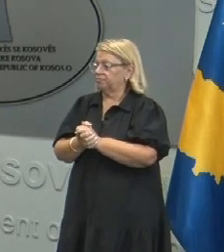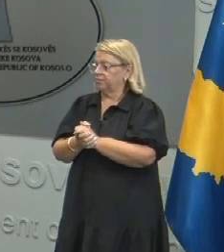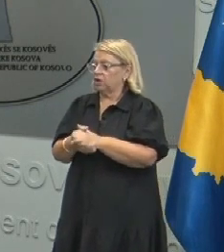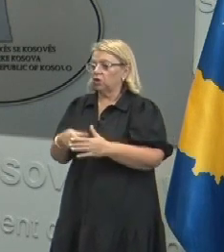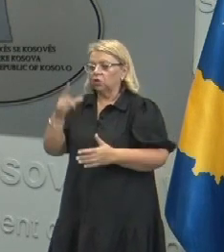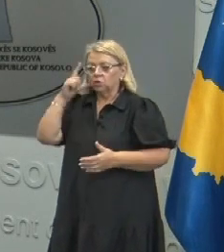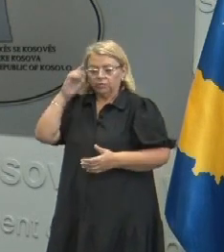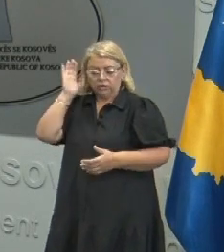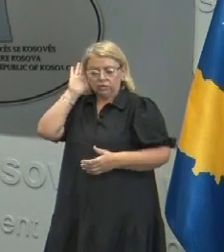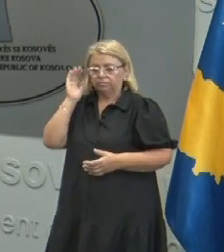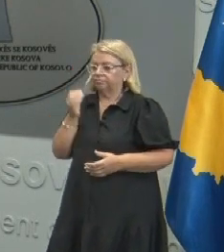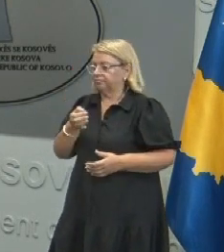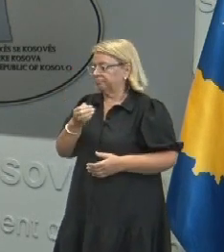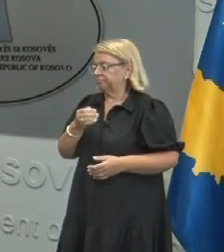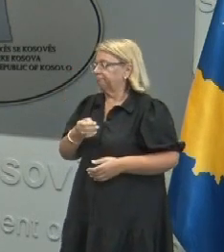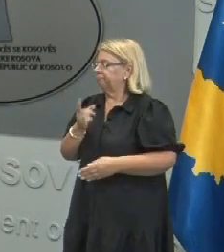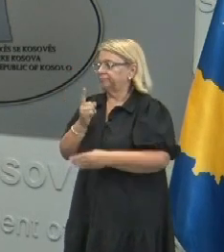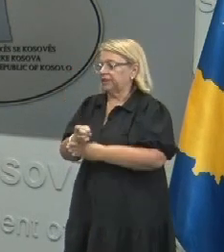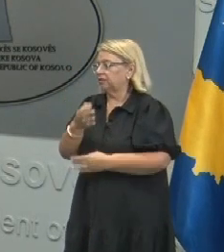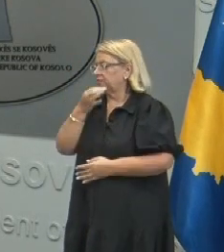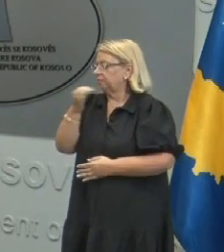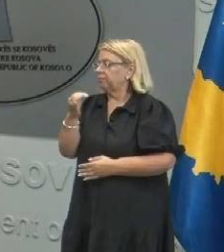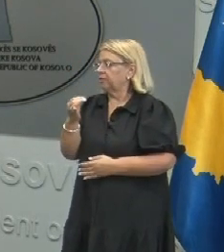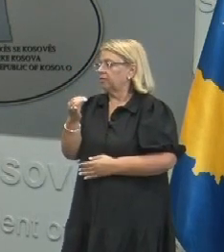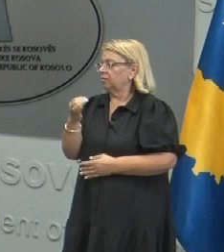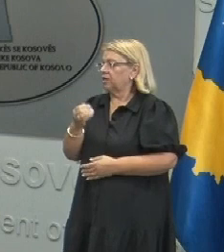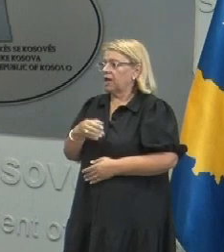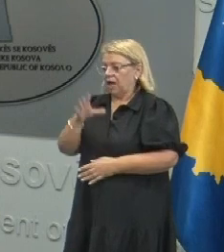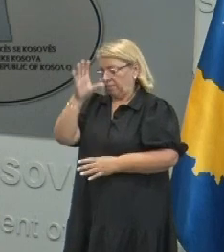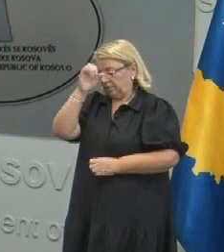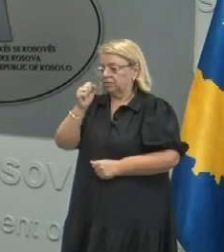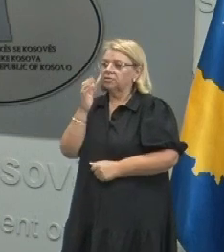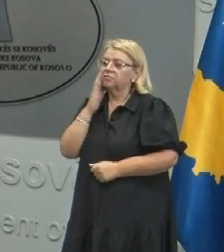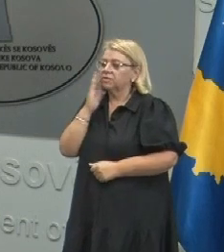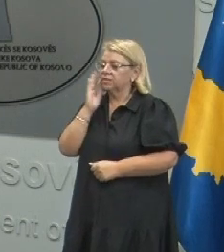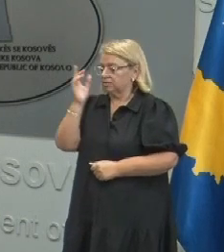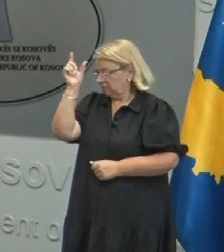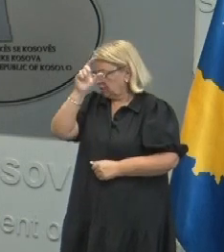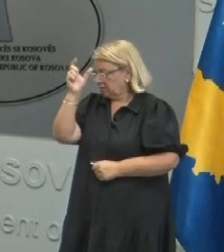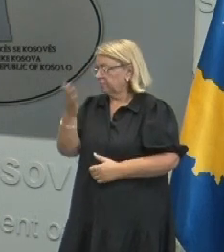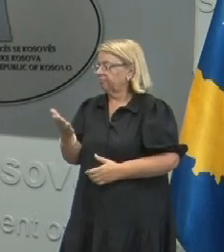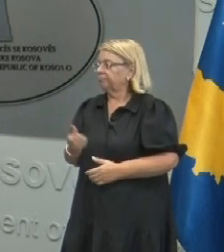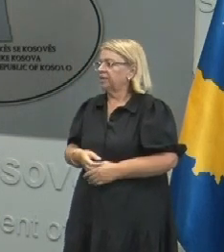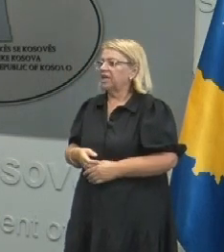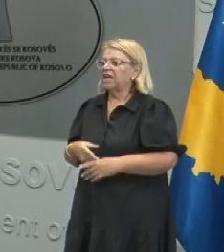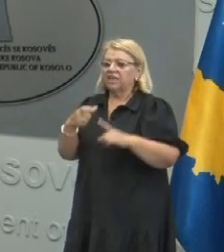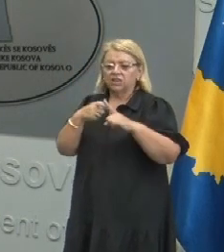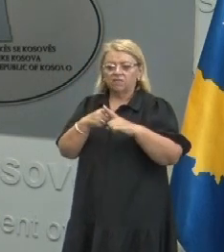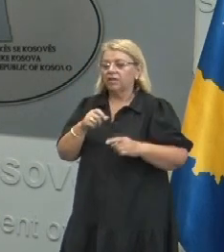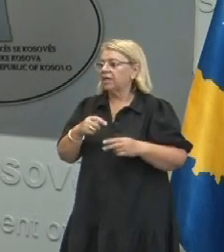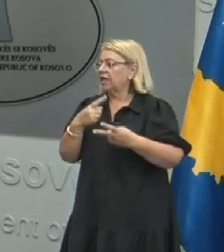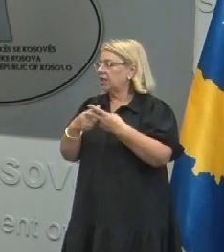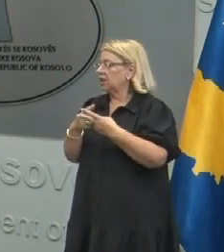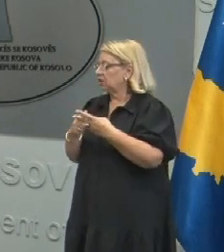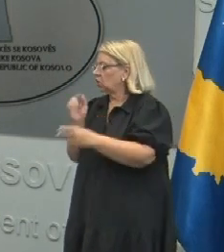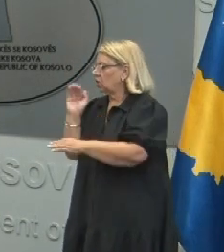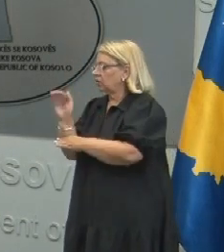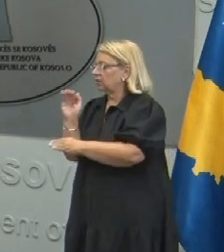për qëndrimet së fundit të ambasadorit Amerikanë në Serbi, për Christopher Hill, ka pasur deklaratat e ti që do të ambështesin